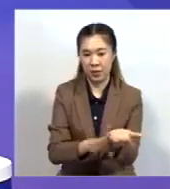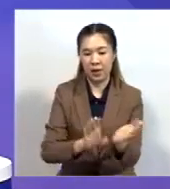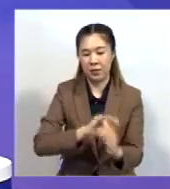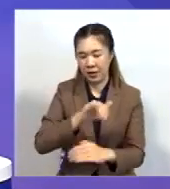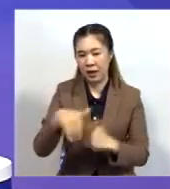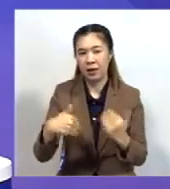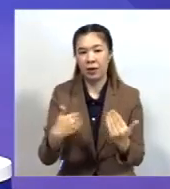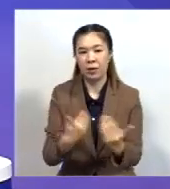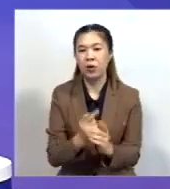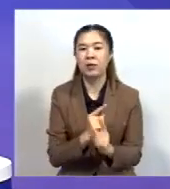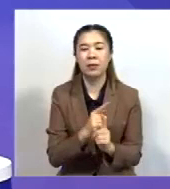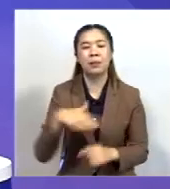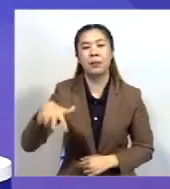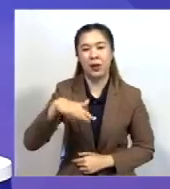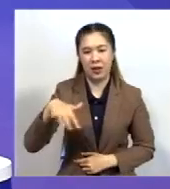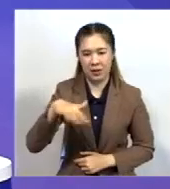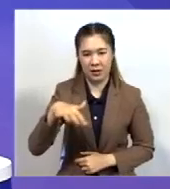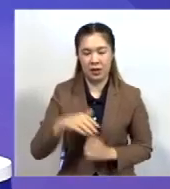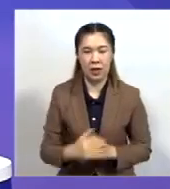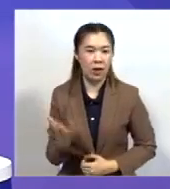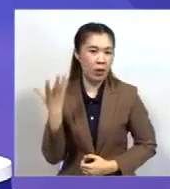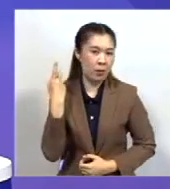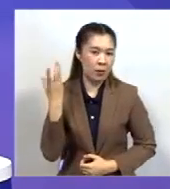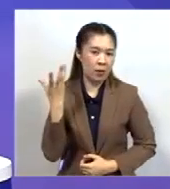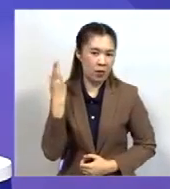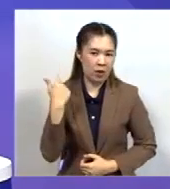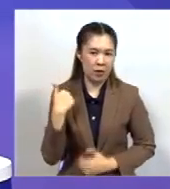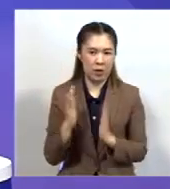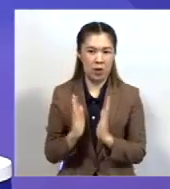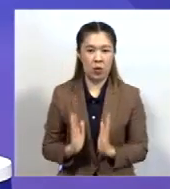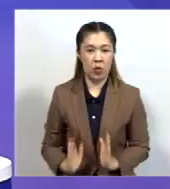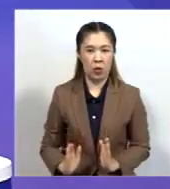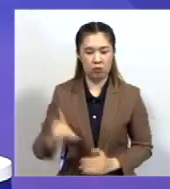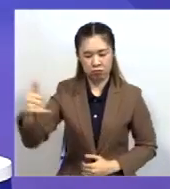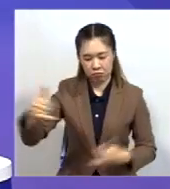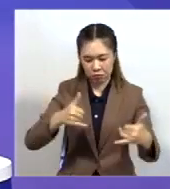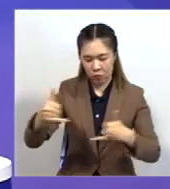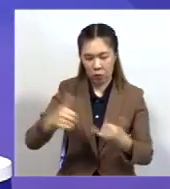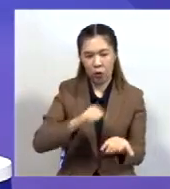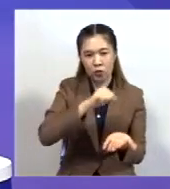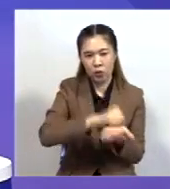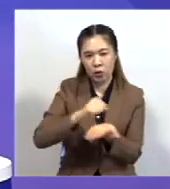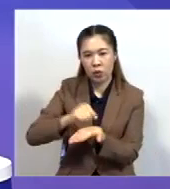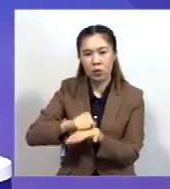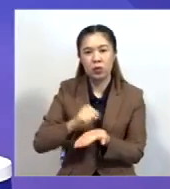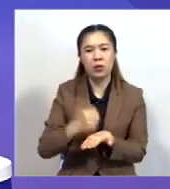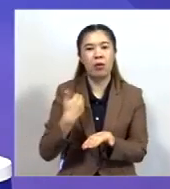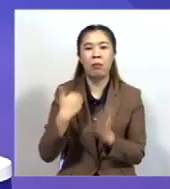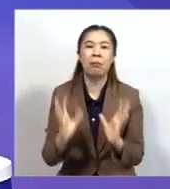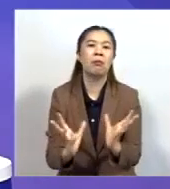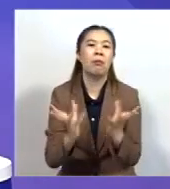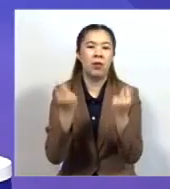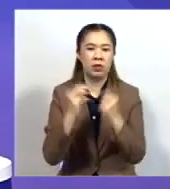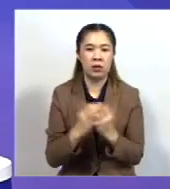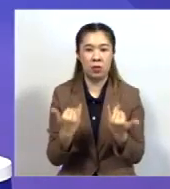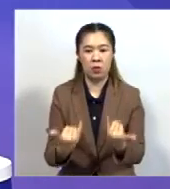ทุกเงื่อนไขตามปกติทุกอย่างค่ะหลังจากเมื่อวานนี้เกิดปรากฏการณ์คนแห่ไปจองซื้อรถเชฟโรเลตครับติว่าจนหมดเกลี้ยงเพราะว่